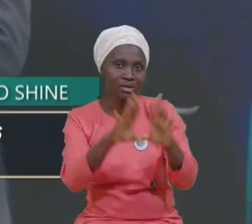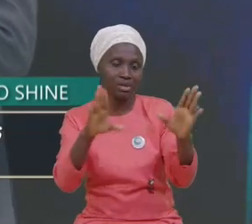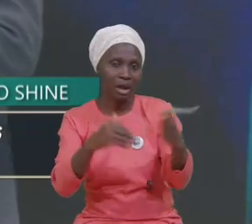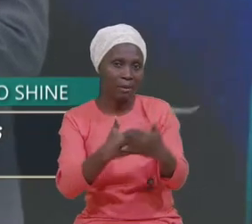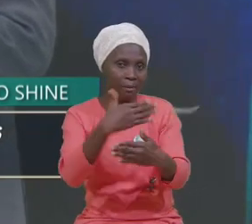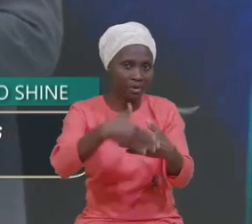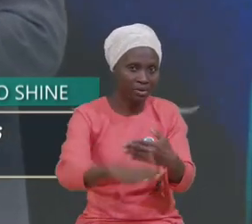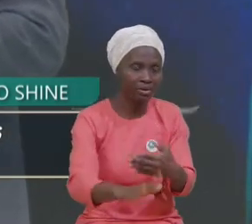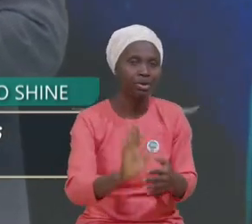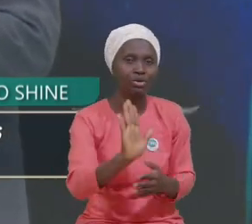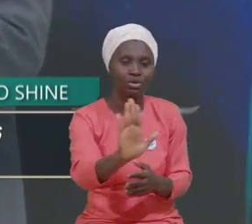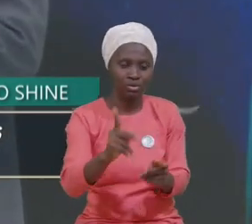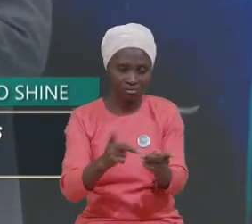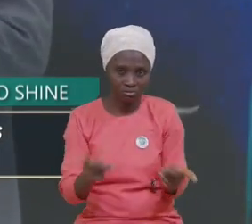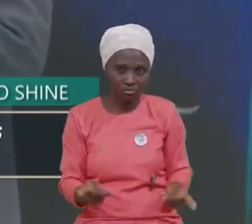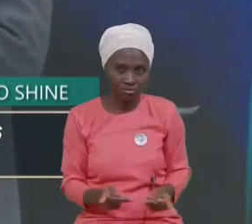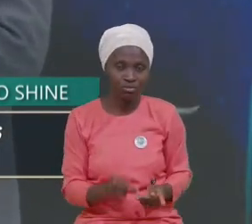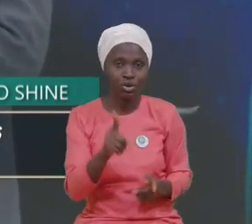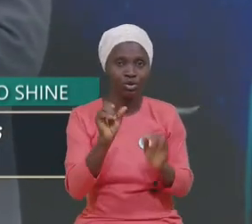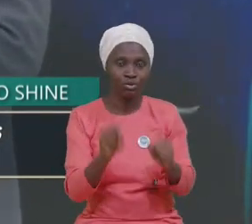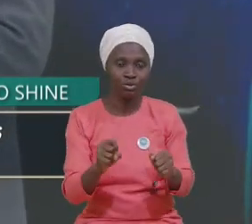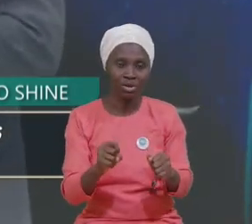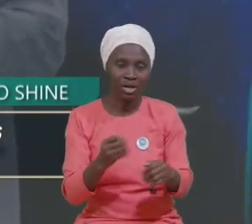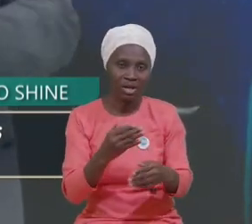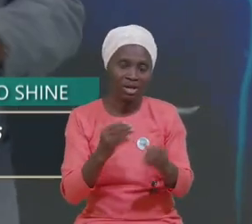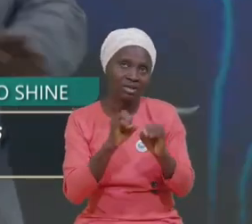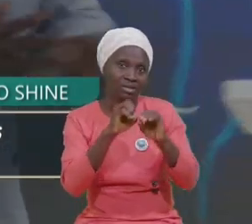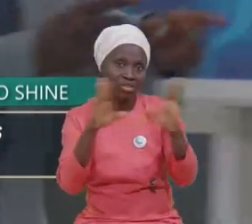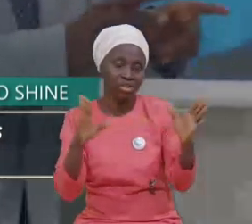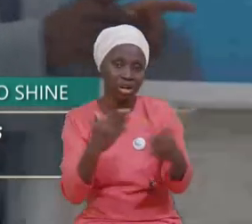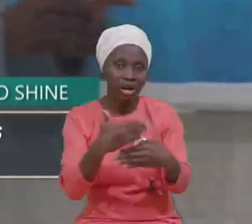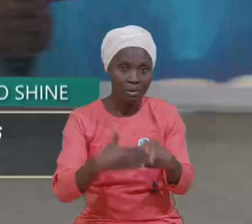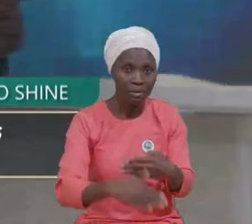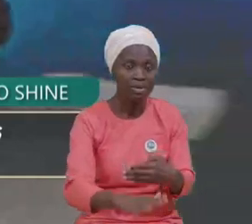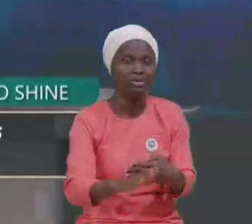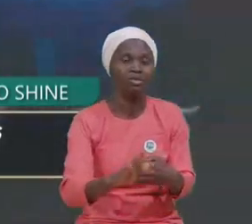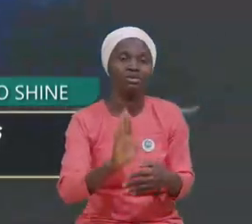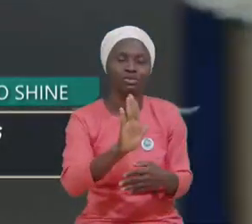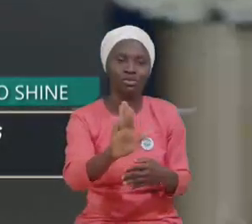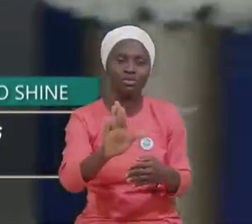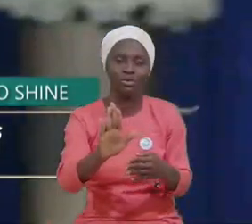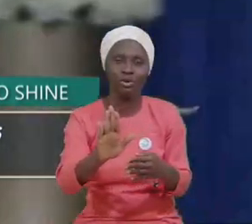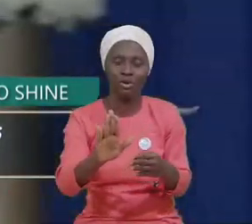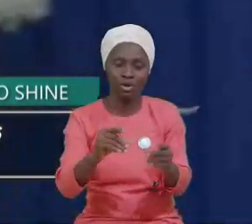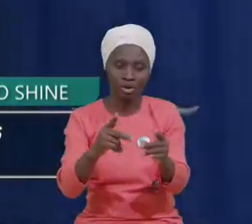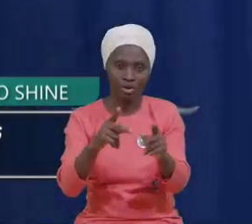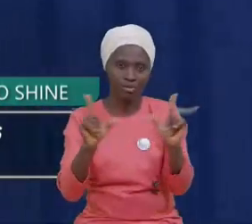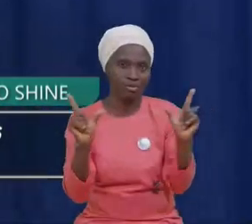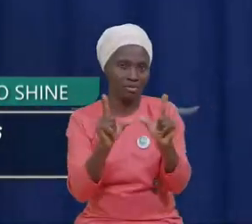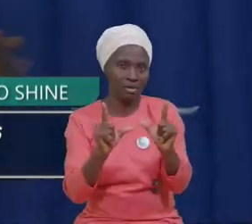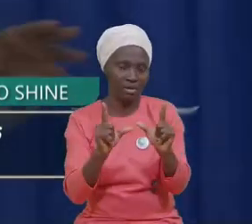Briller au-delà de tes côtes. Briller au-delà de ton territoire. Briller